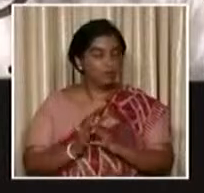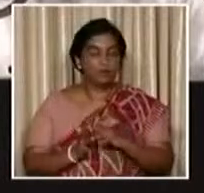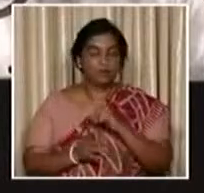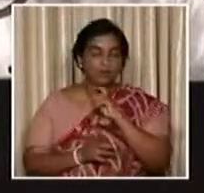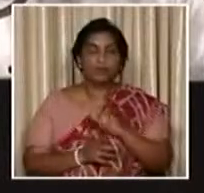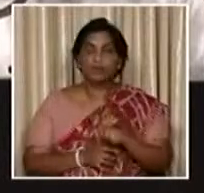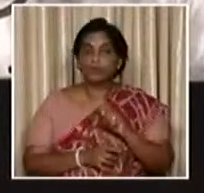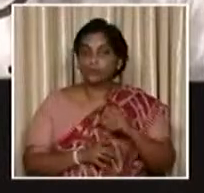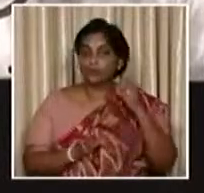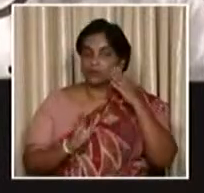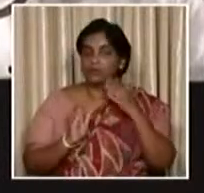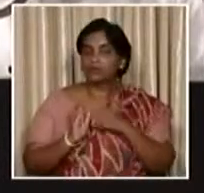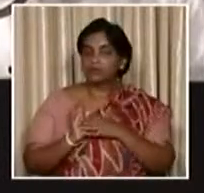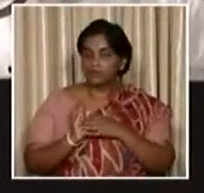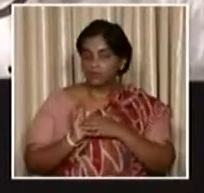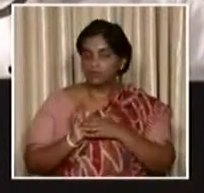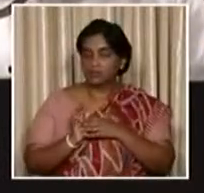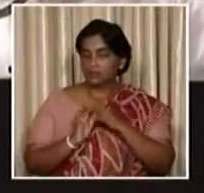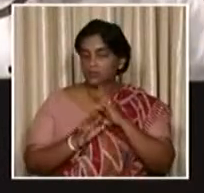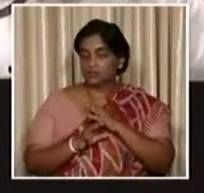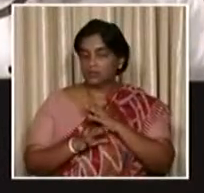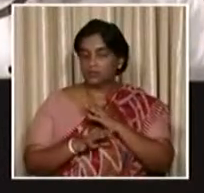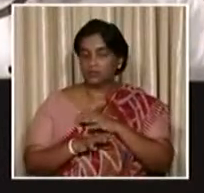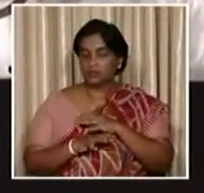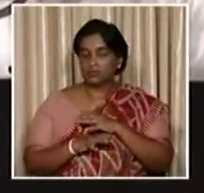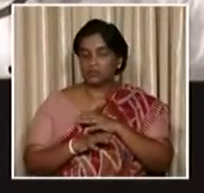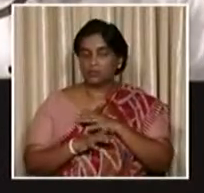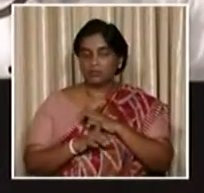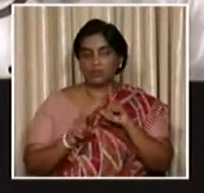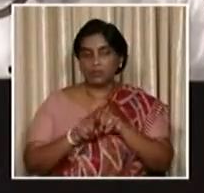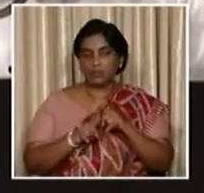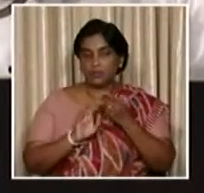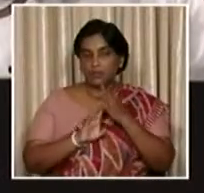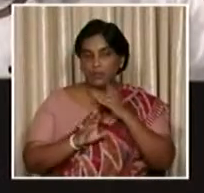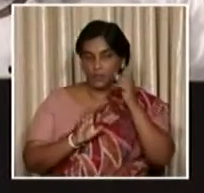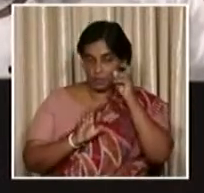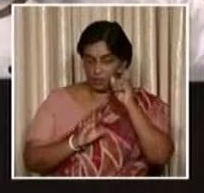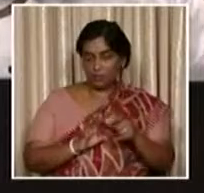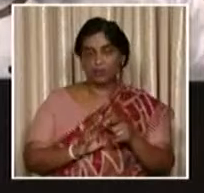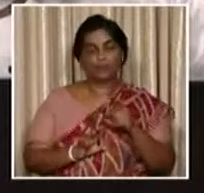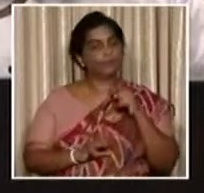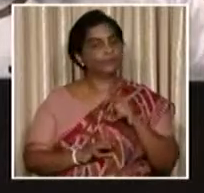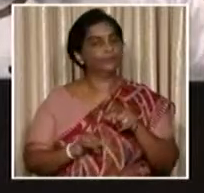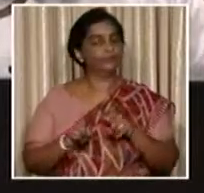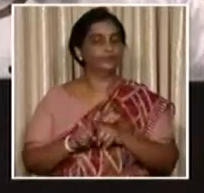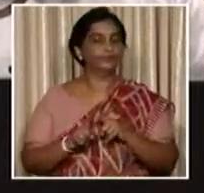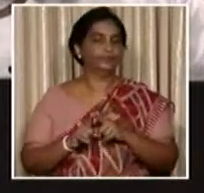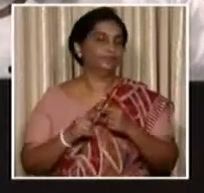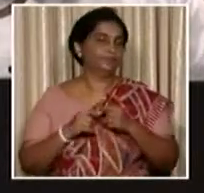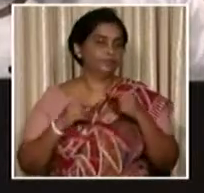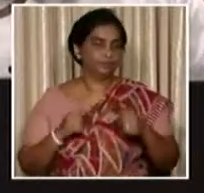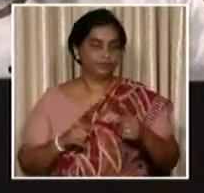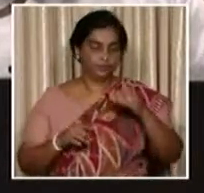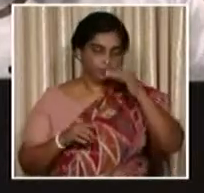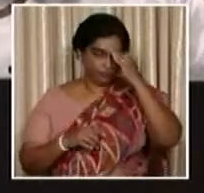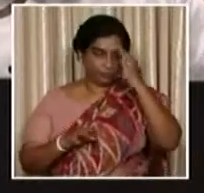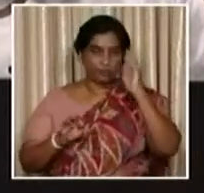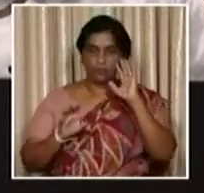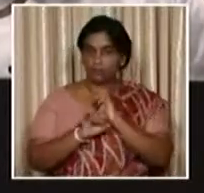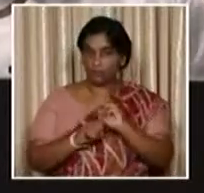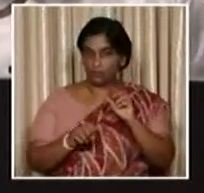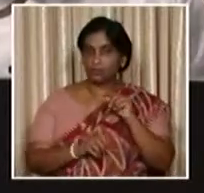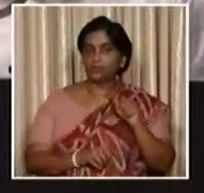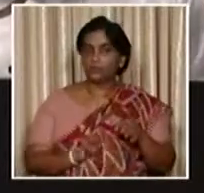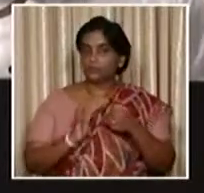විනිසුරු වරුන් ඉලක්ක කරමින් ප්‍රකාශ නිකුත් කරන බව පහුගිය දවස් කීපෙම අපි දැක්කා. ඒ නිසා විපක්ෂ නායකතුමාගේ මේ ප්‍රකාශ